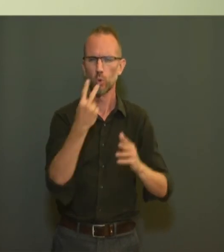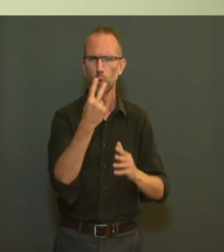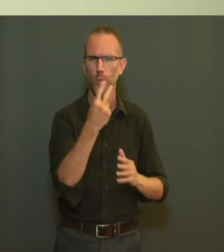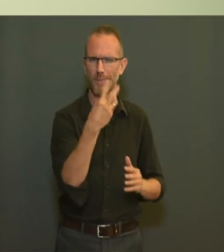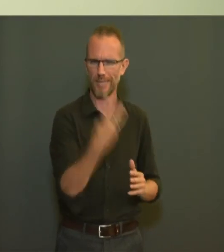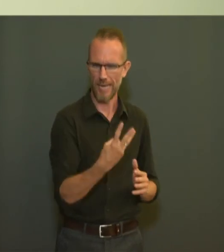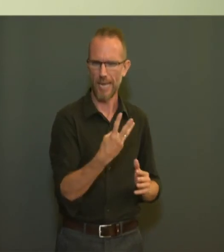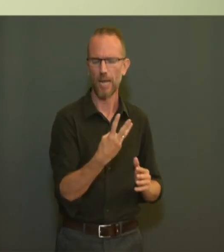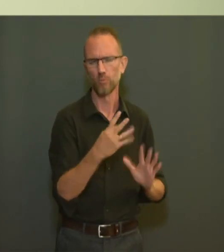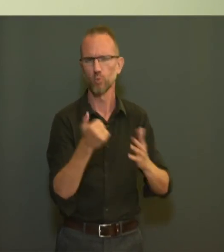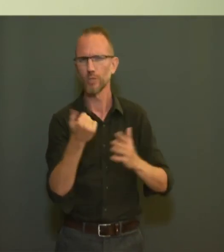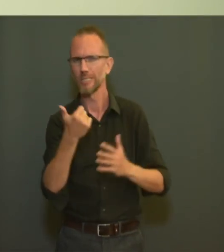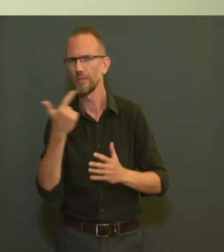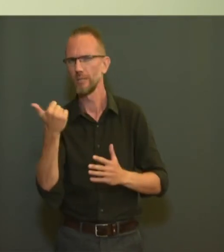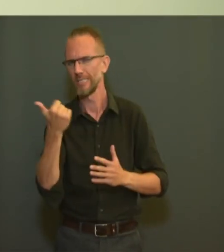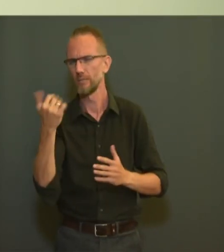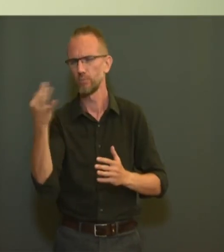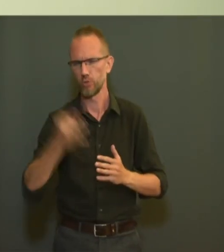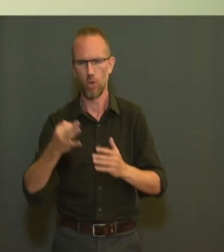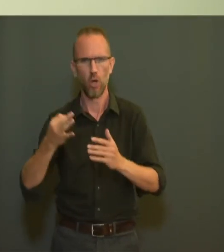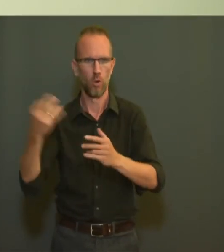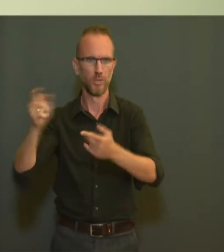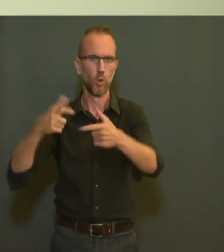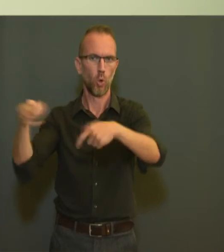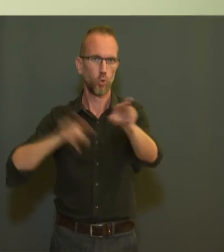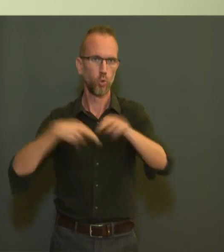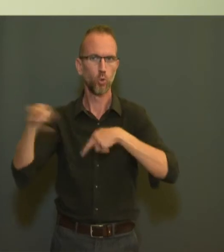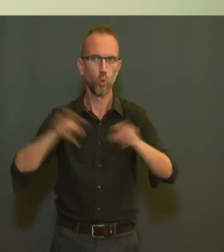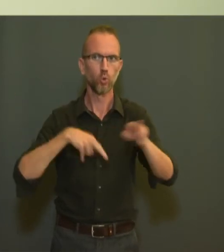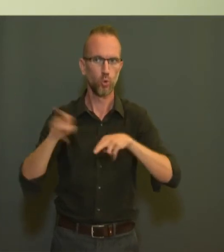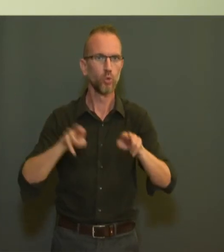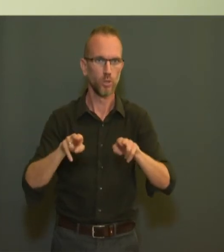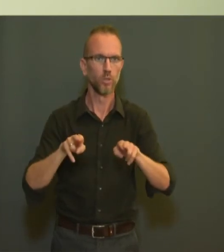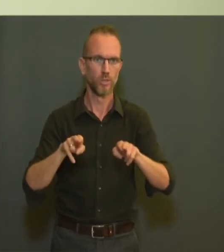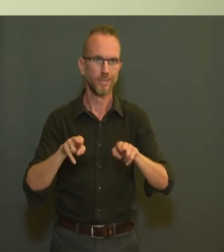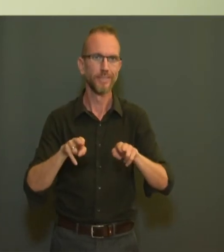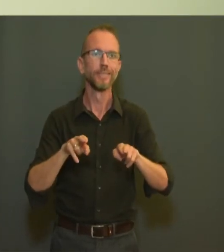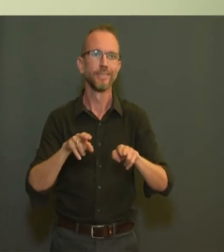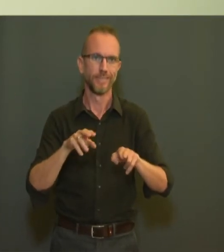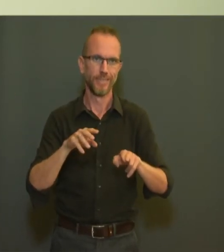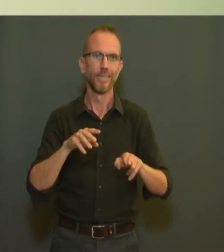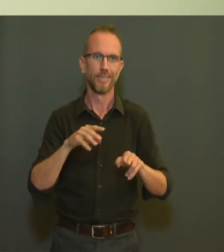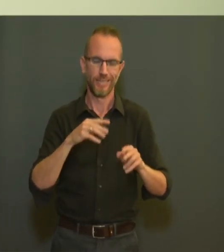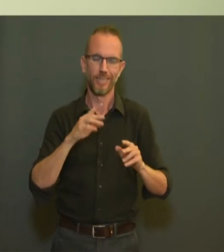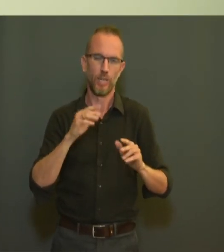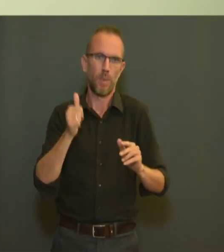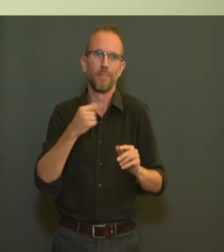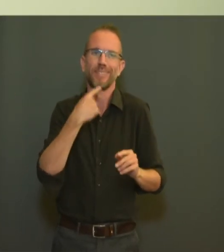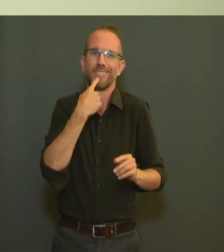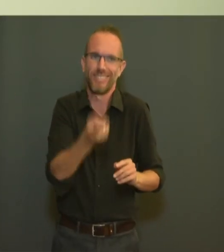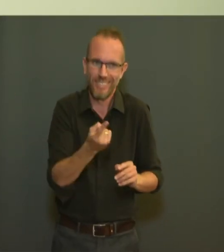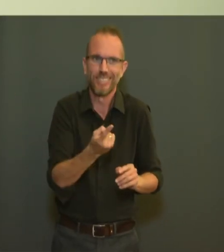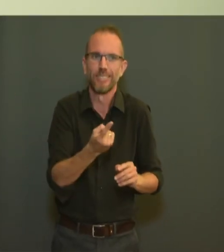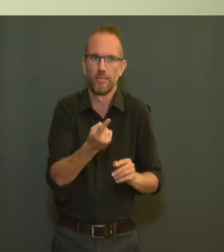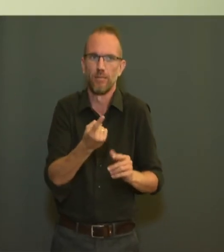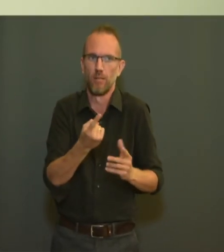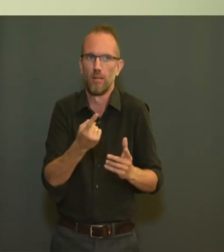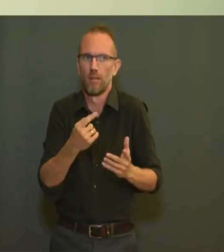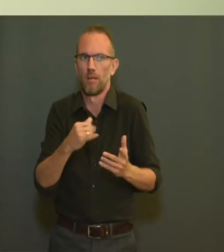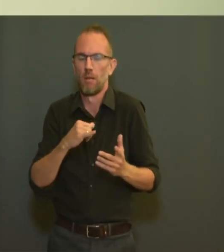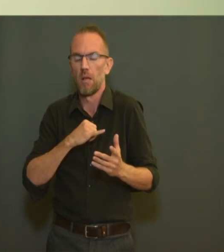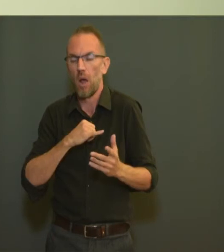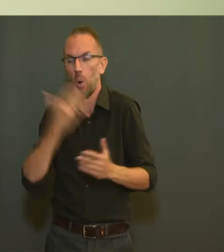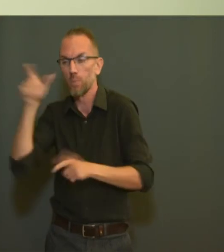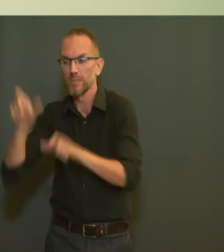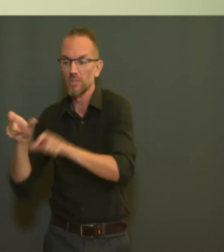séjour en zone rouge, ainsi déclaré, bien sûr. On ne sait pas ceux qui ont été, comment dire l'autre, en Stummelings, en zone rouge. Eh bien, ils ont